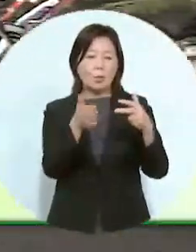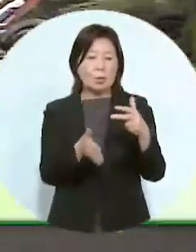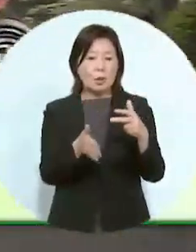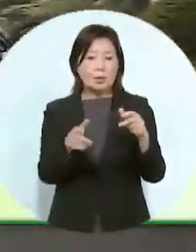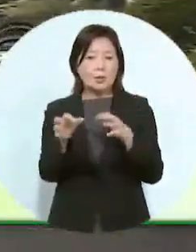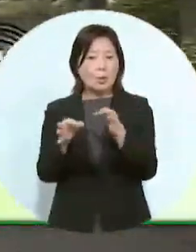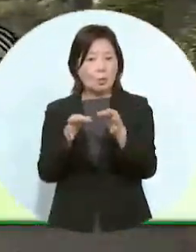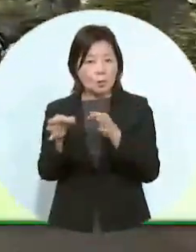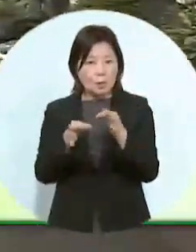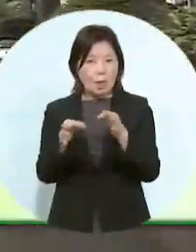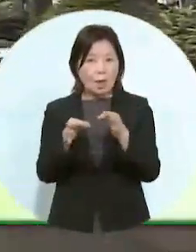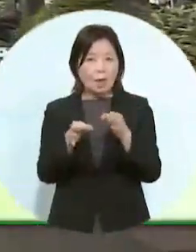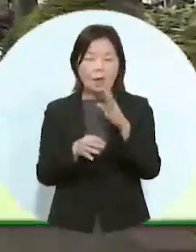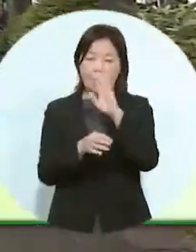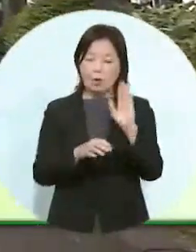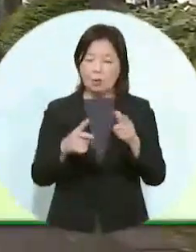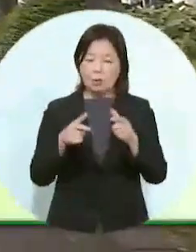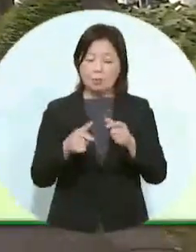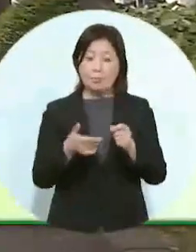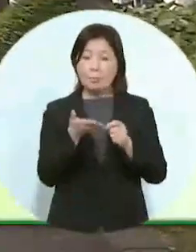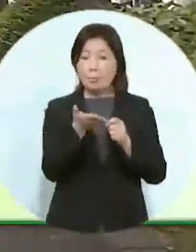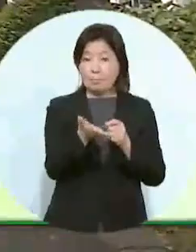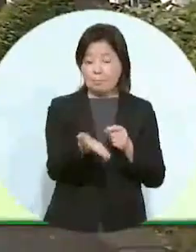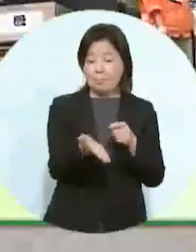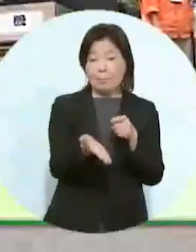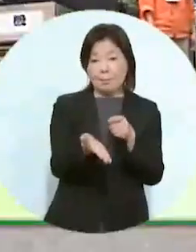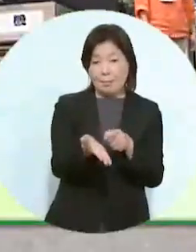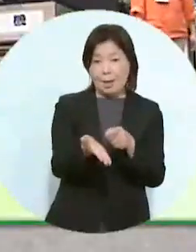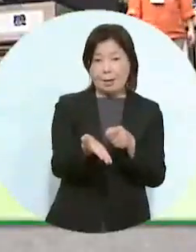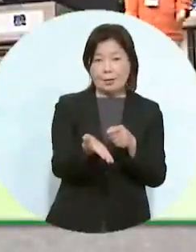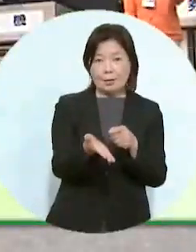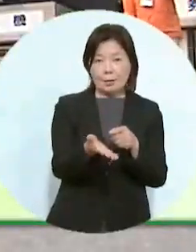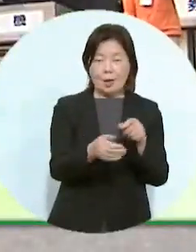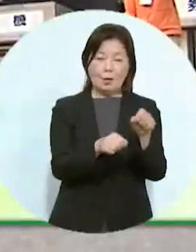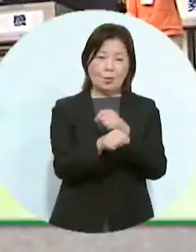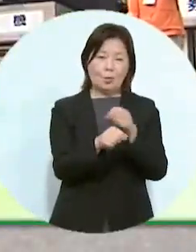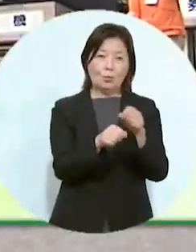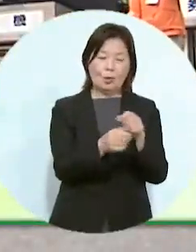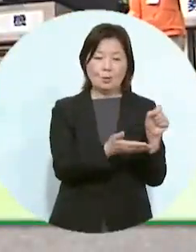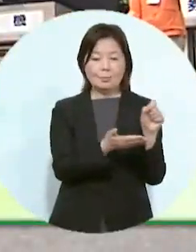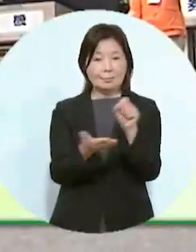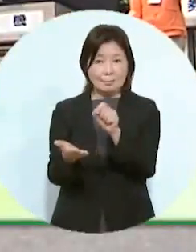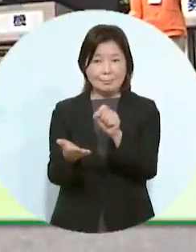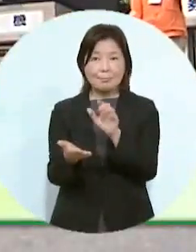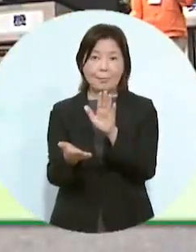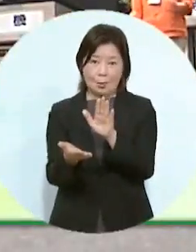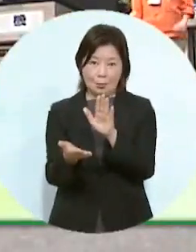用した当日中にパスを提示すると特典が受けられます。